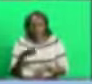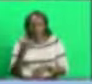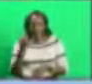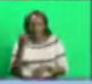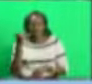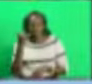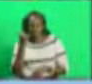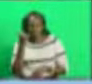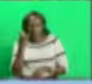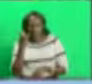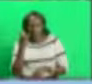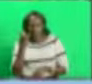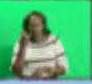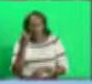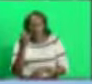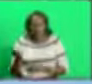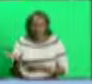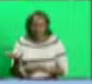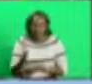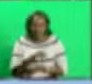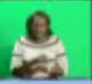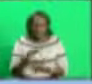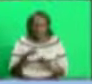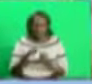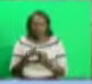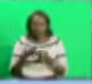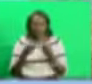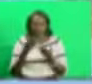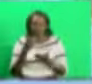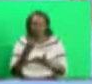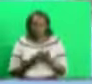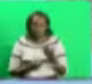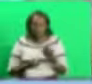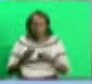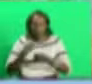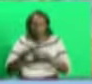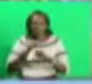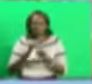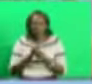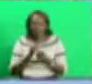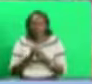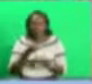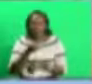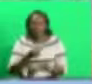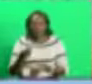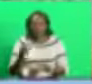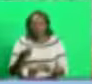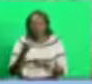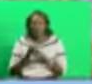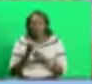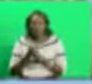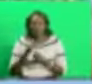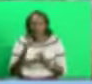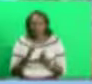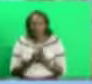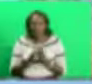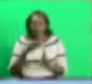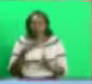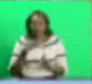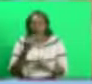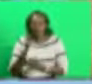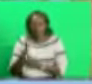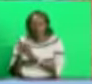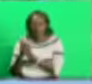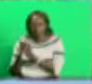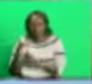wa Nakuru, aliridhia kujitosa kikamilifu katika utengenezaji vinyago. Ni kazi ambayo inahitaji mipango ya aina